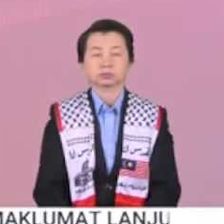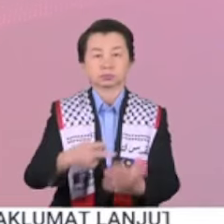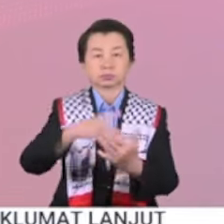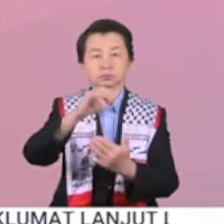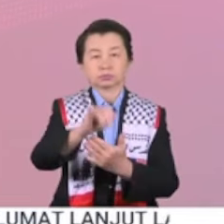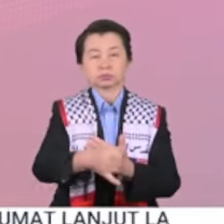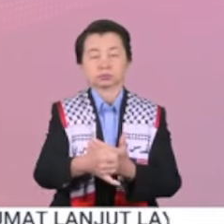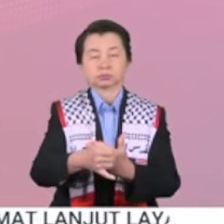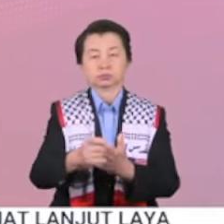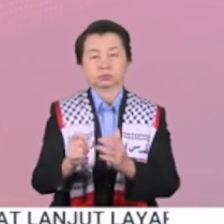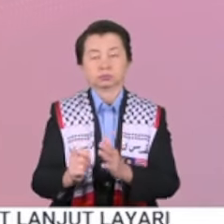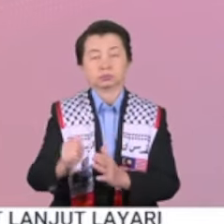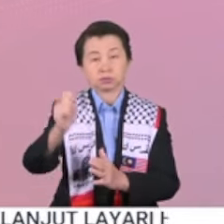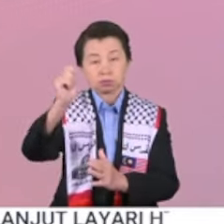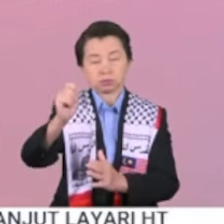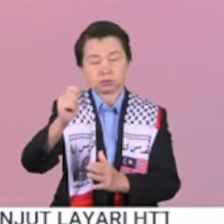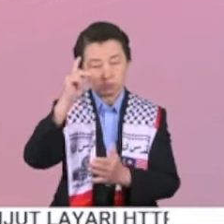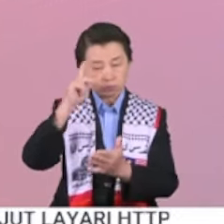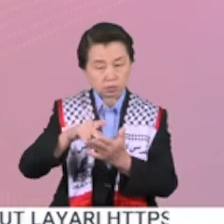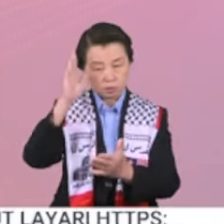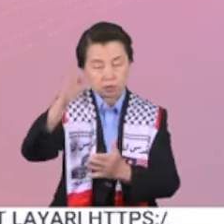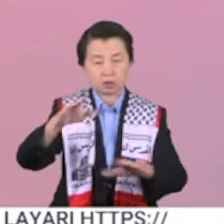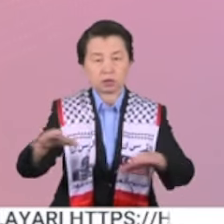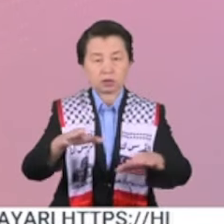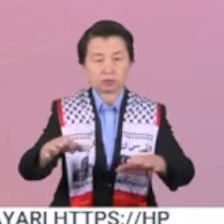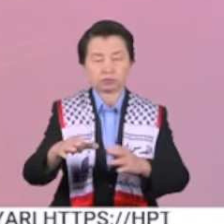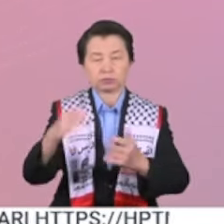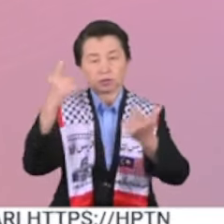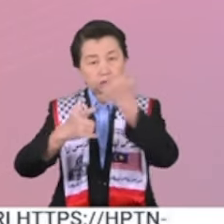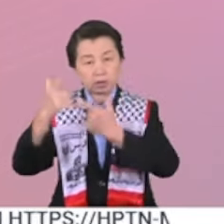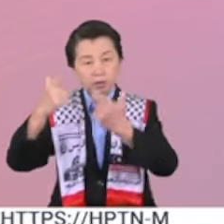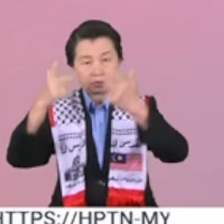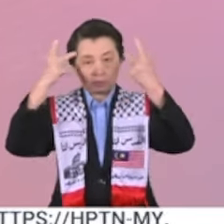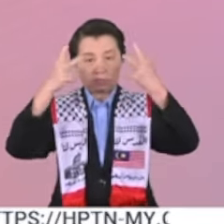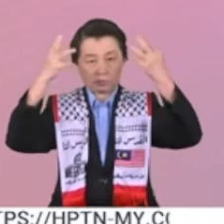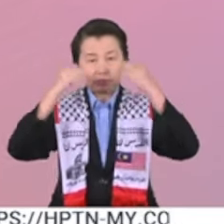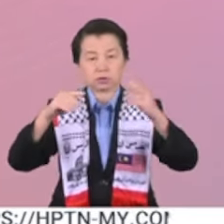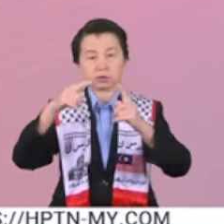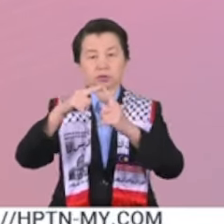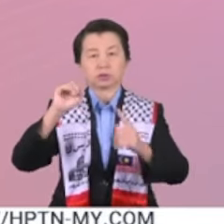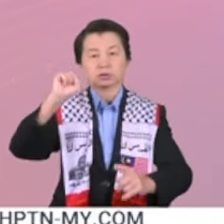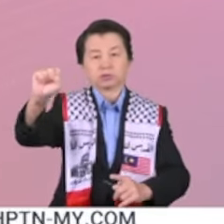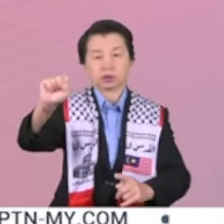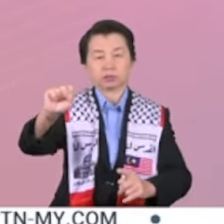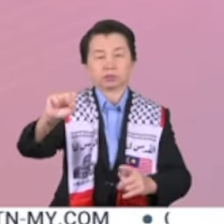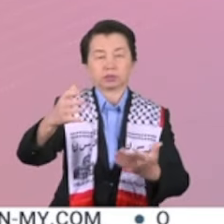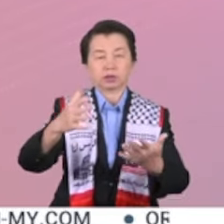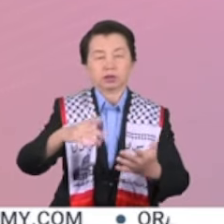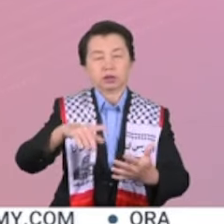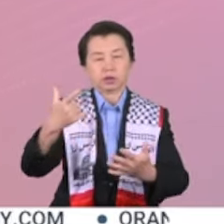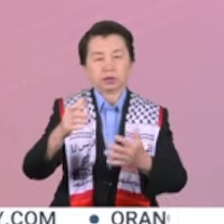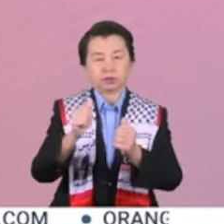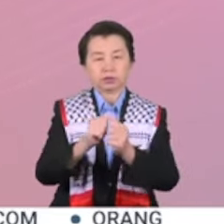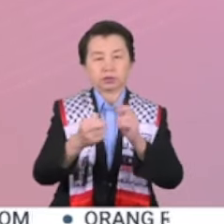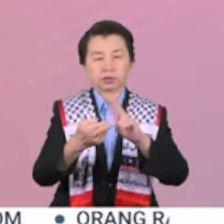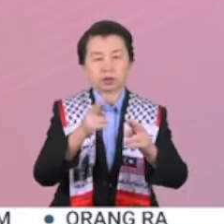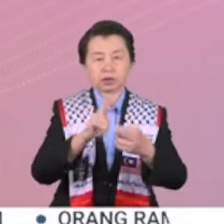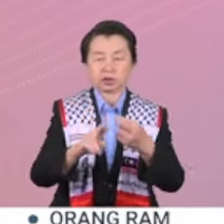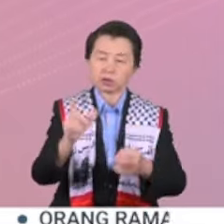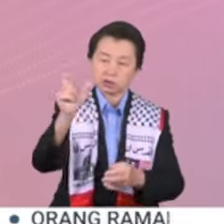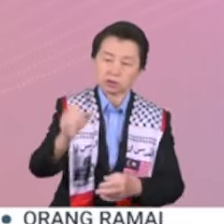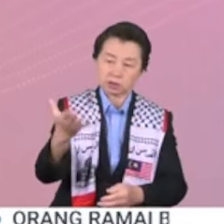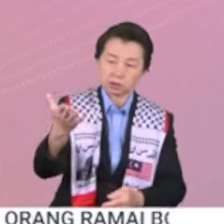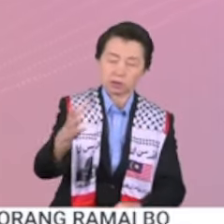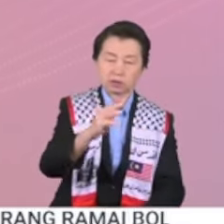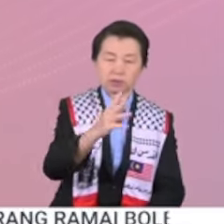Projek berimpak tinggi di Tenom bakal dilaksana hasil lawatan kerja Perdana Menteri ke Sabah. Perkembangan lanjut bersama rakan penyampai